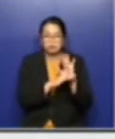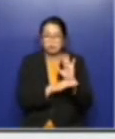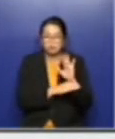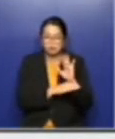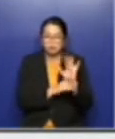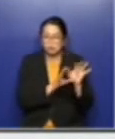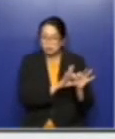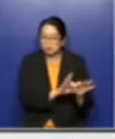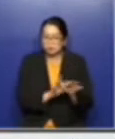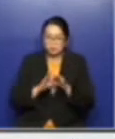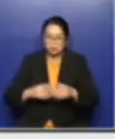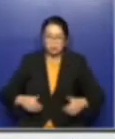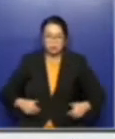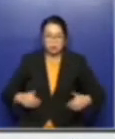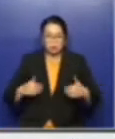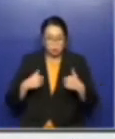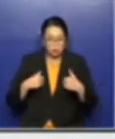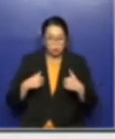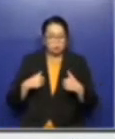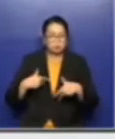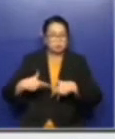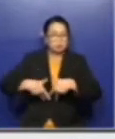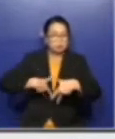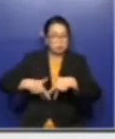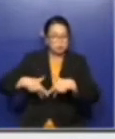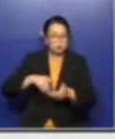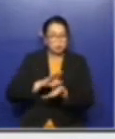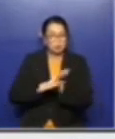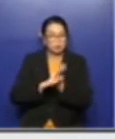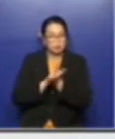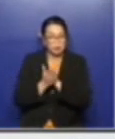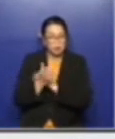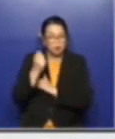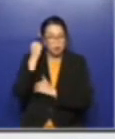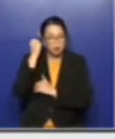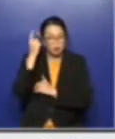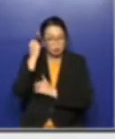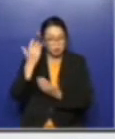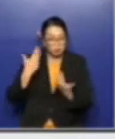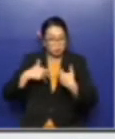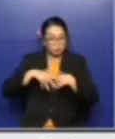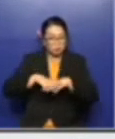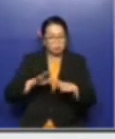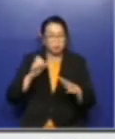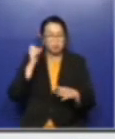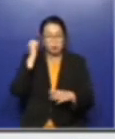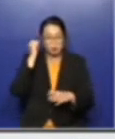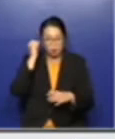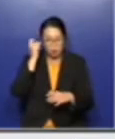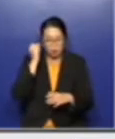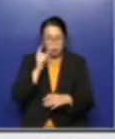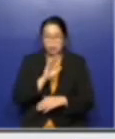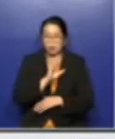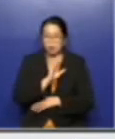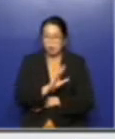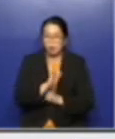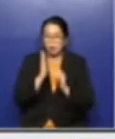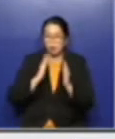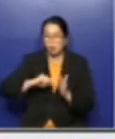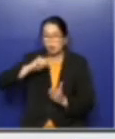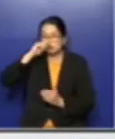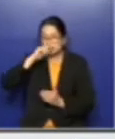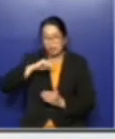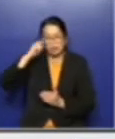ารถนำไปสู่การเป็นเปลี่ยนแปลงและความเข้าใจในการเปลี่ยนแปลงของคนไทย